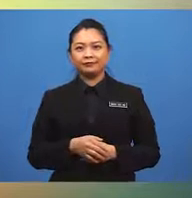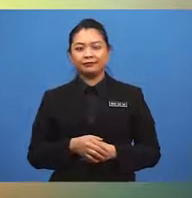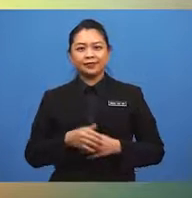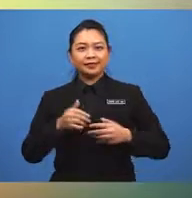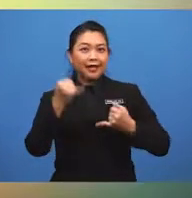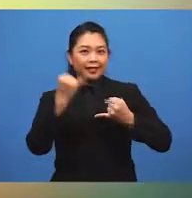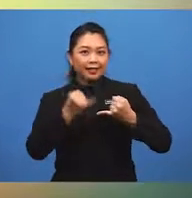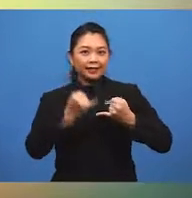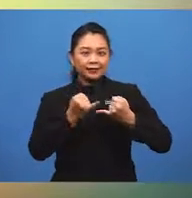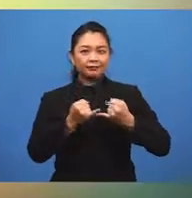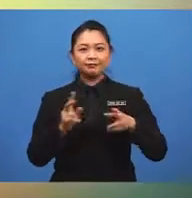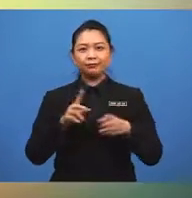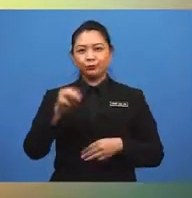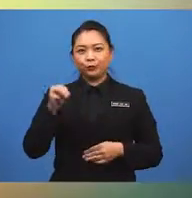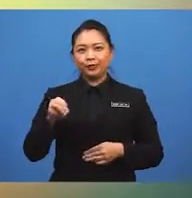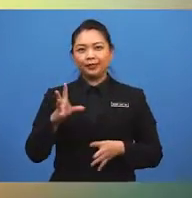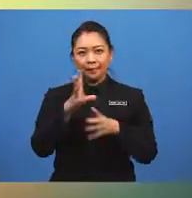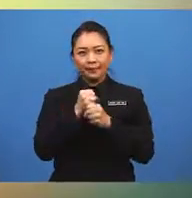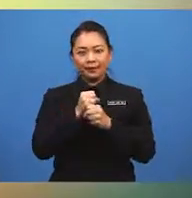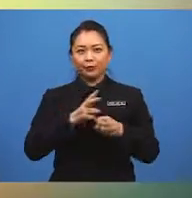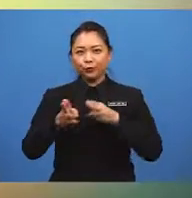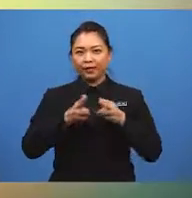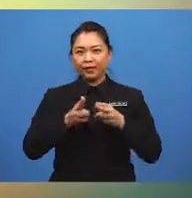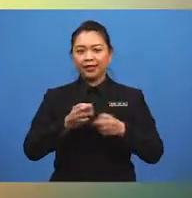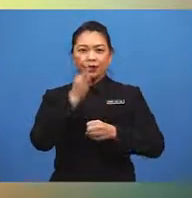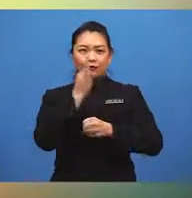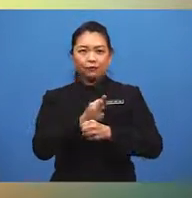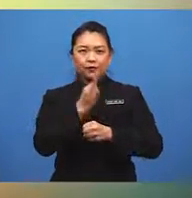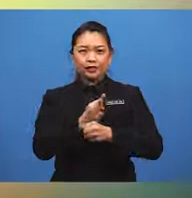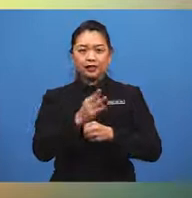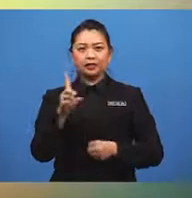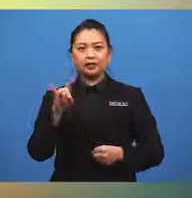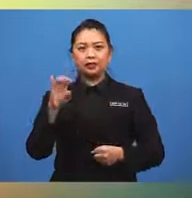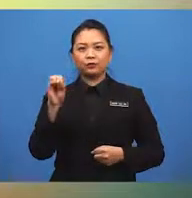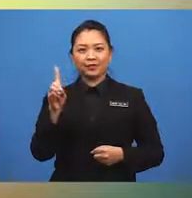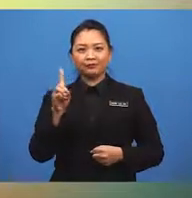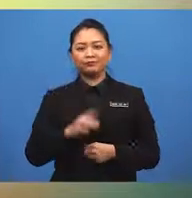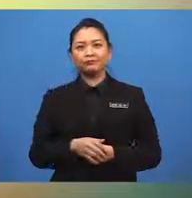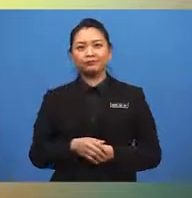Dan yang terakhir, murid-murid dapat menghuraikan fungsi diod.